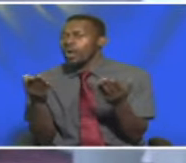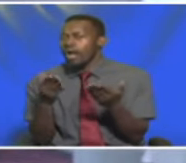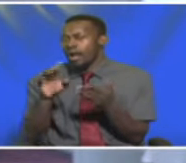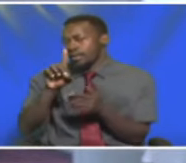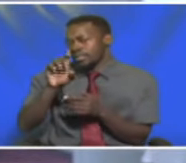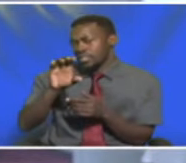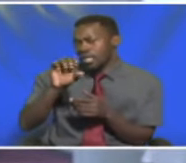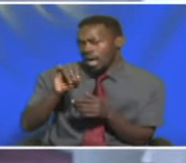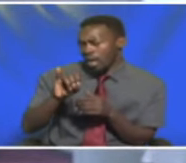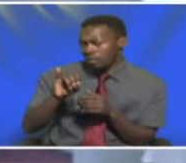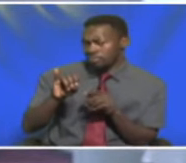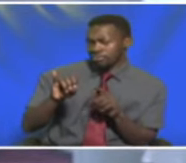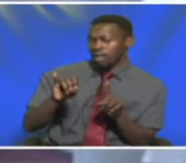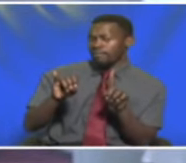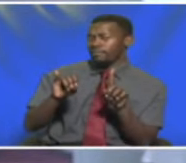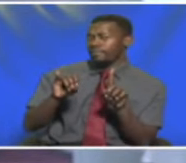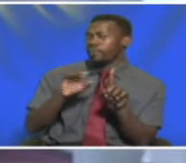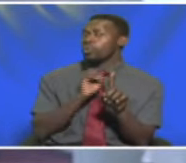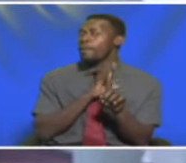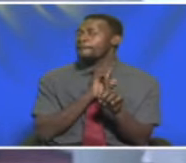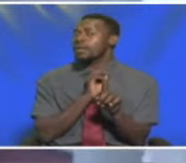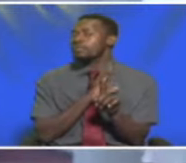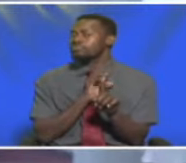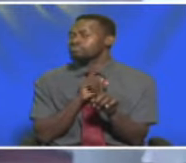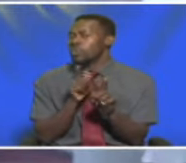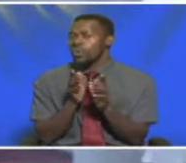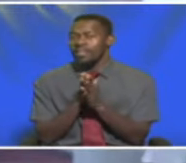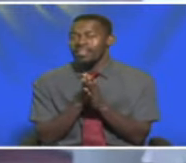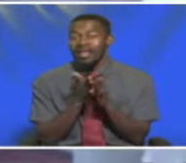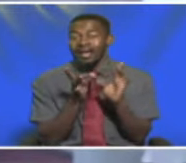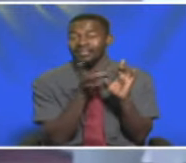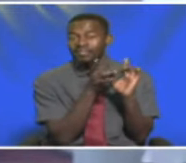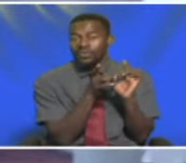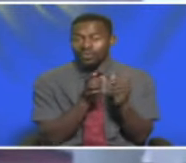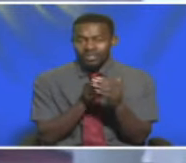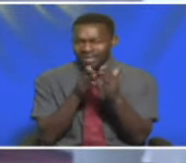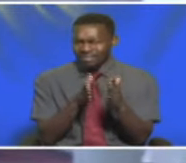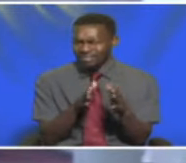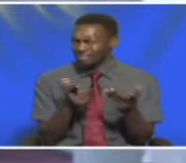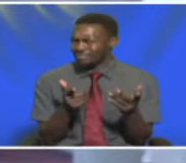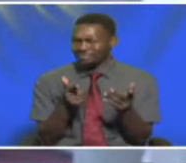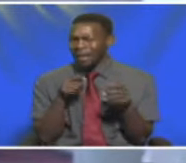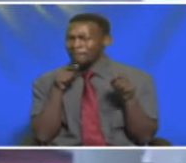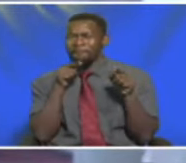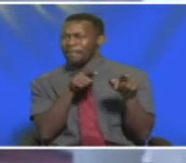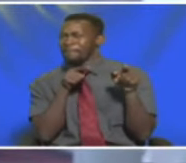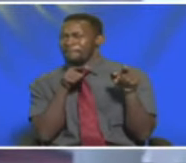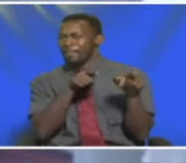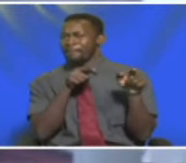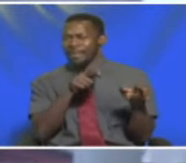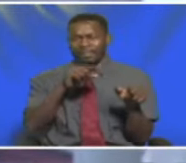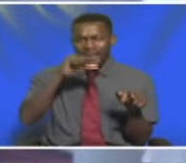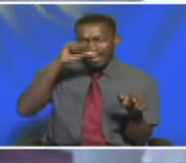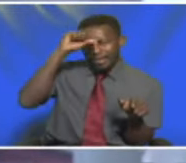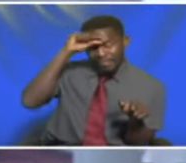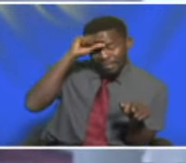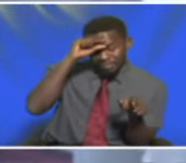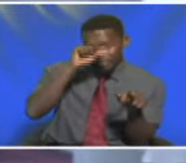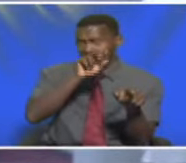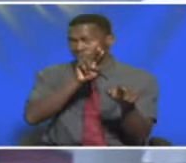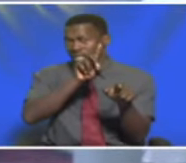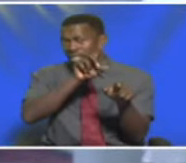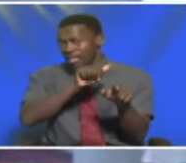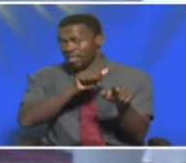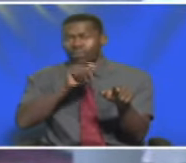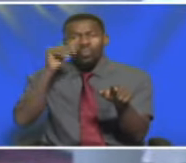DCI. Akijumuika katika makao hayo na vinara wa Azimio ambao wamekashifu kitendo cha utawala wa serikali ya UDA kumteka